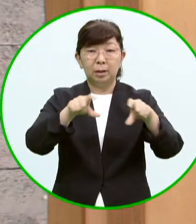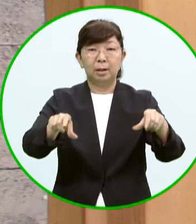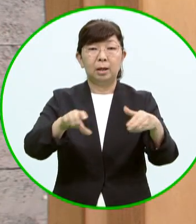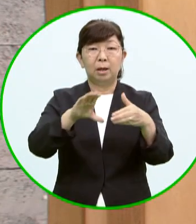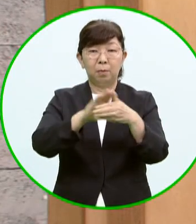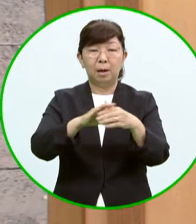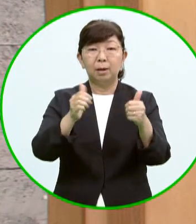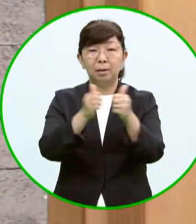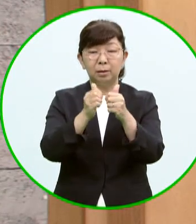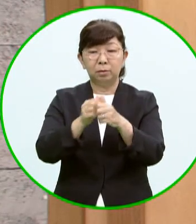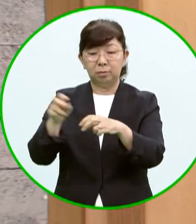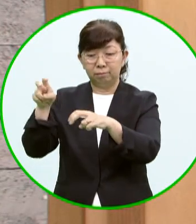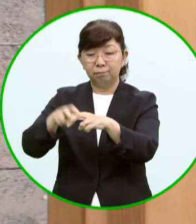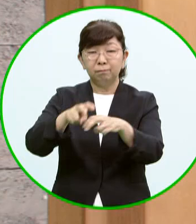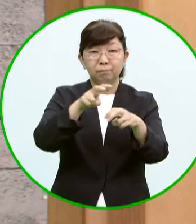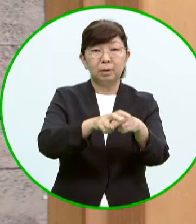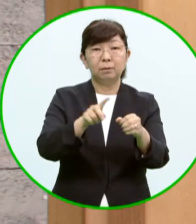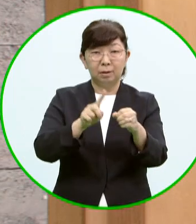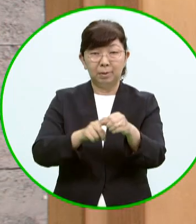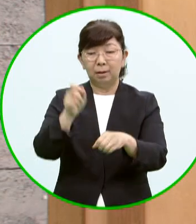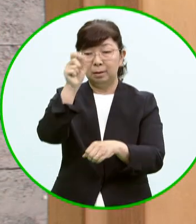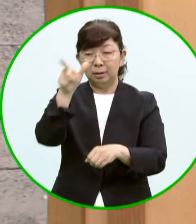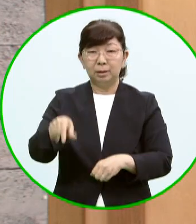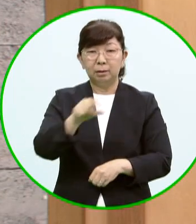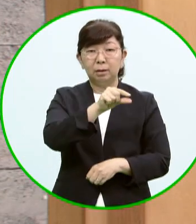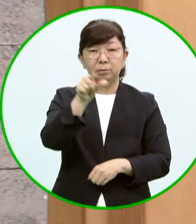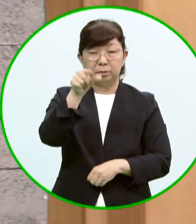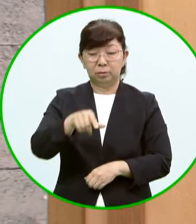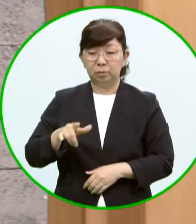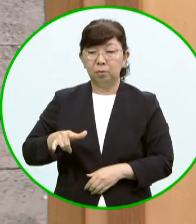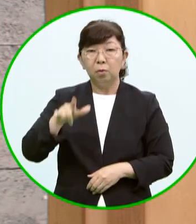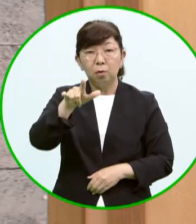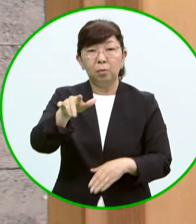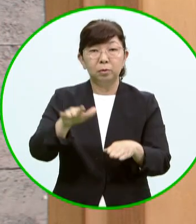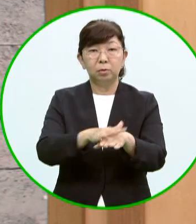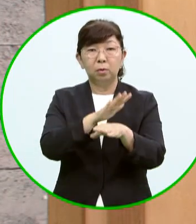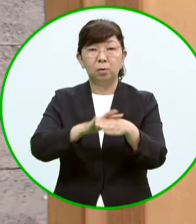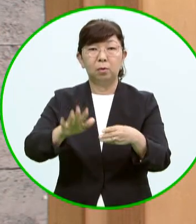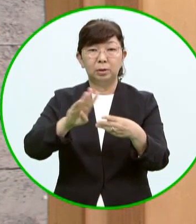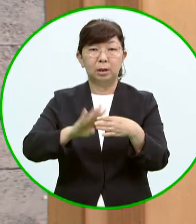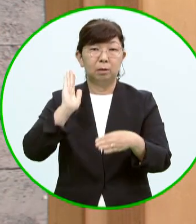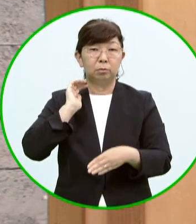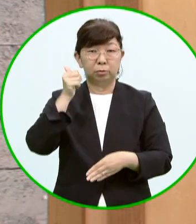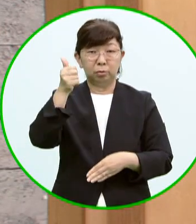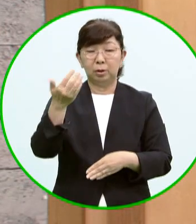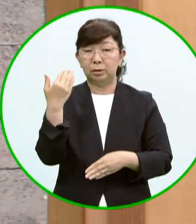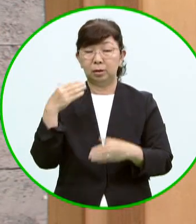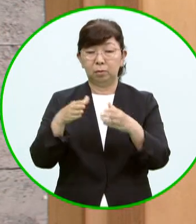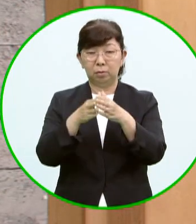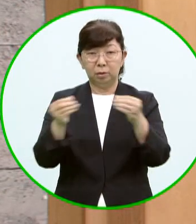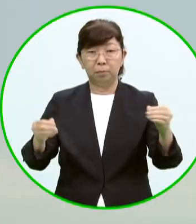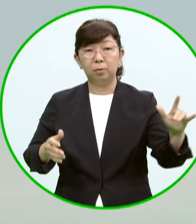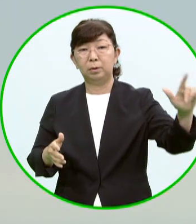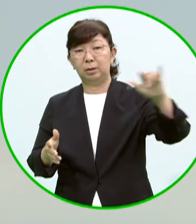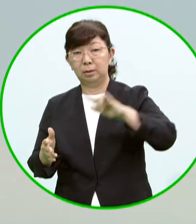ためイタリアとスイスを訪問していた岸田総理大臣が先ほど帰国しまし